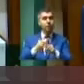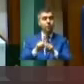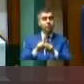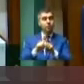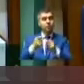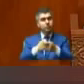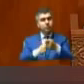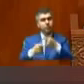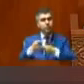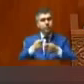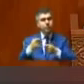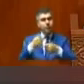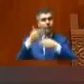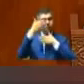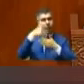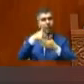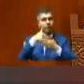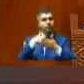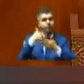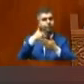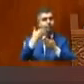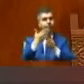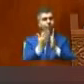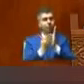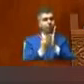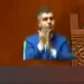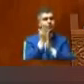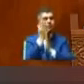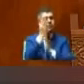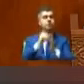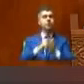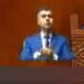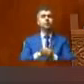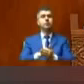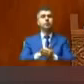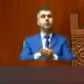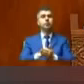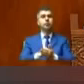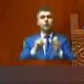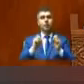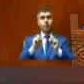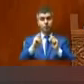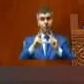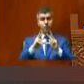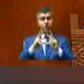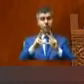الاقتصاد ديالنا باش يكون فيه تنافسيه. صحيح ان الان هناك يعني